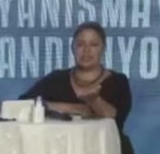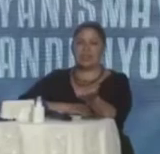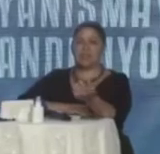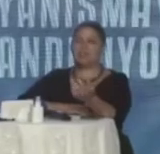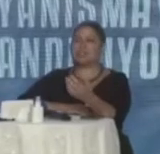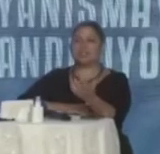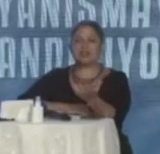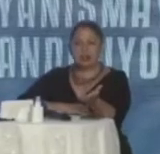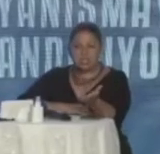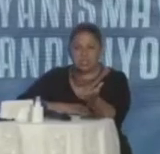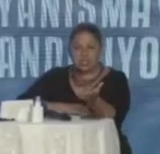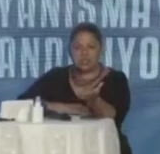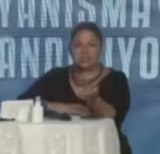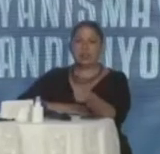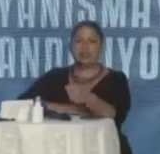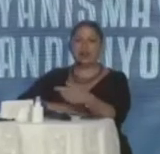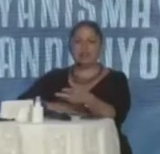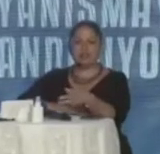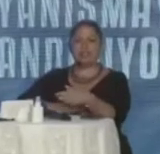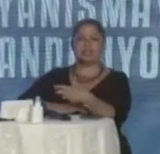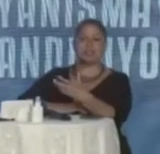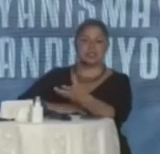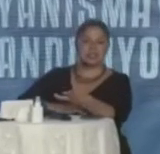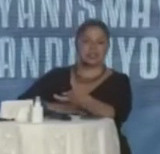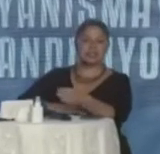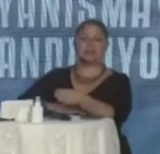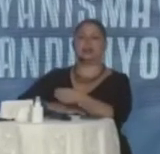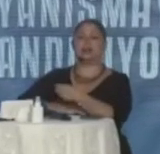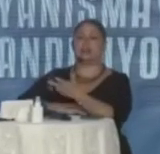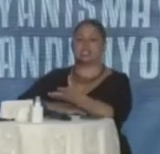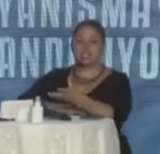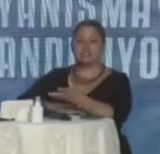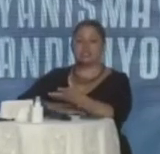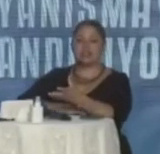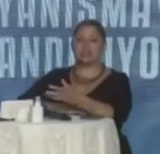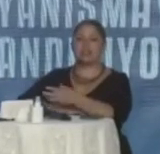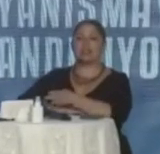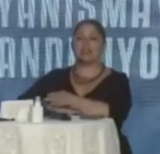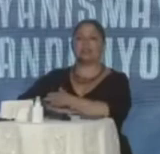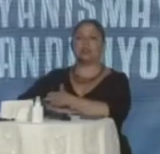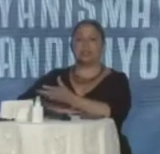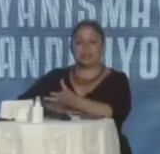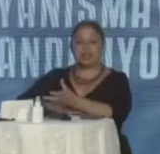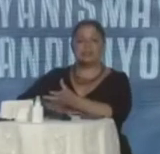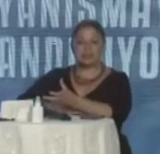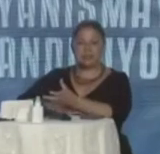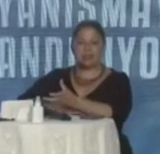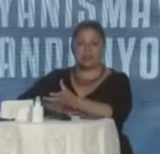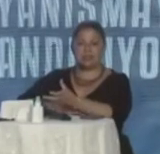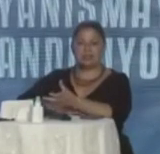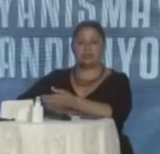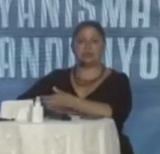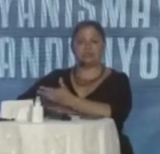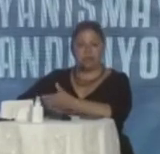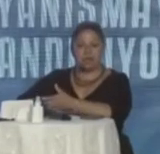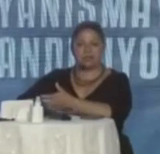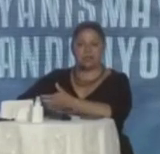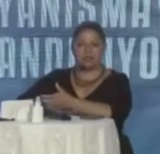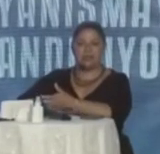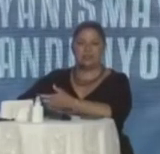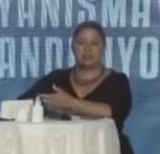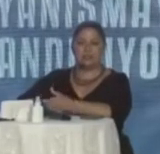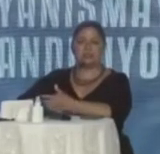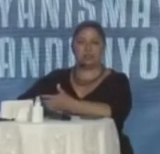değindiniz. Kesilen ağaçlar, AVM'lere, rezidanslara, enerji santrallerine, yok edilen tarım alanları, turizm